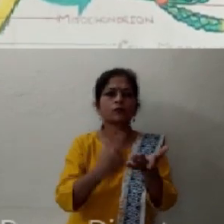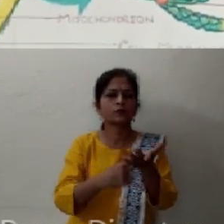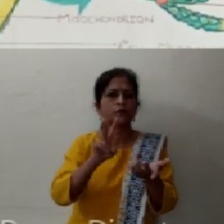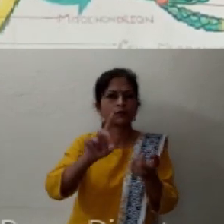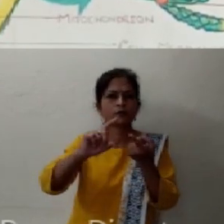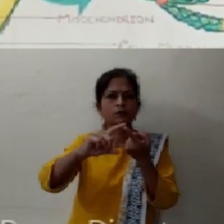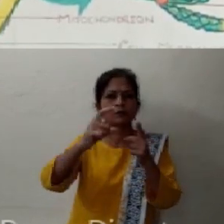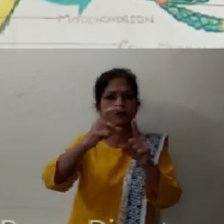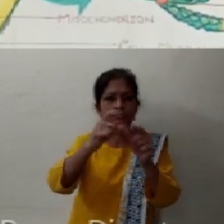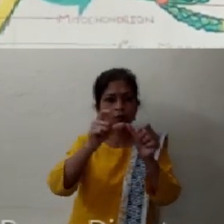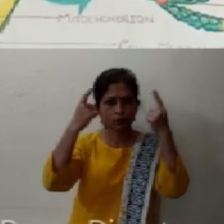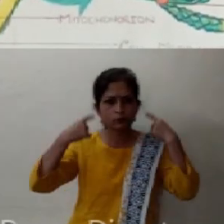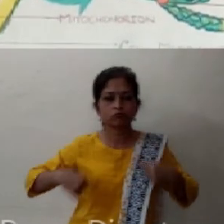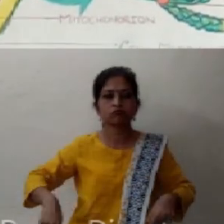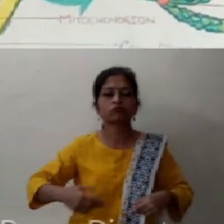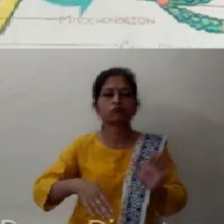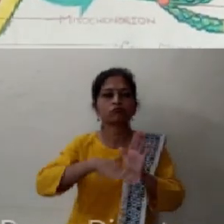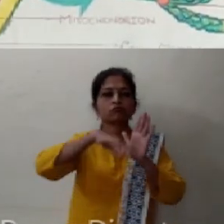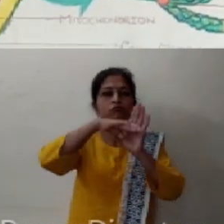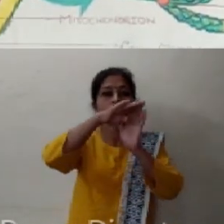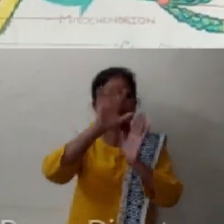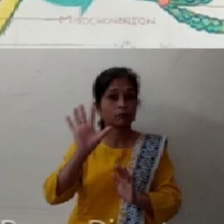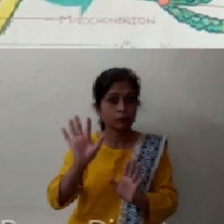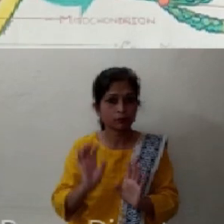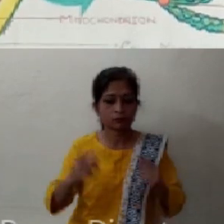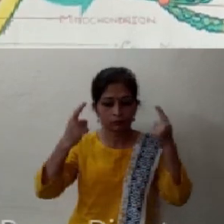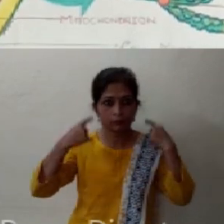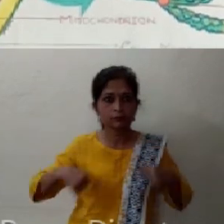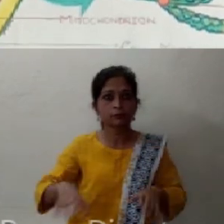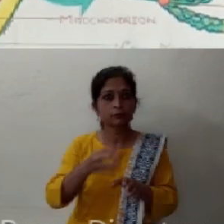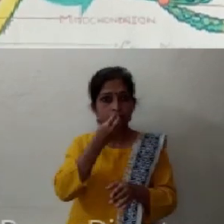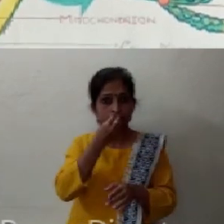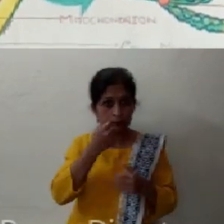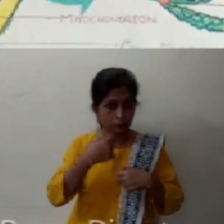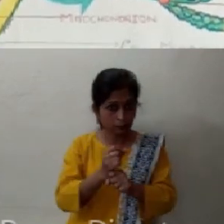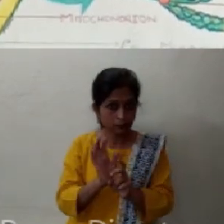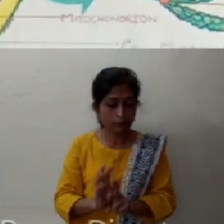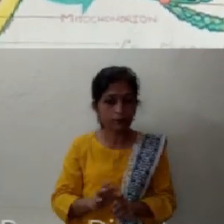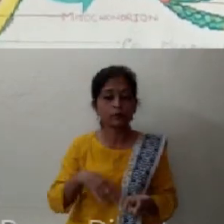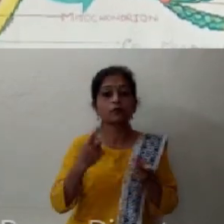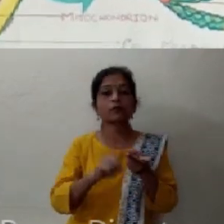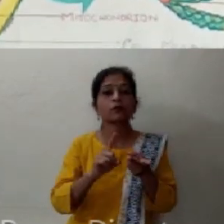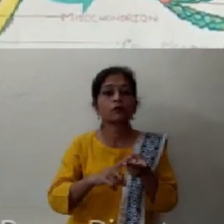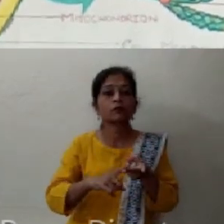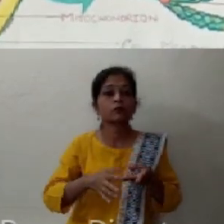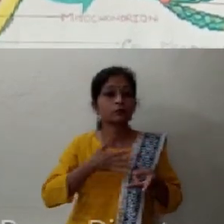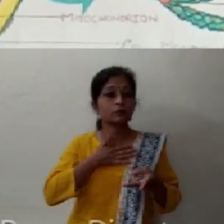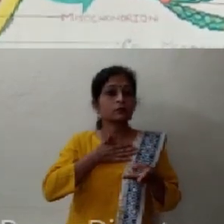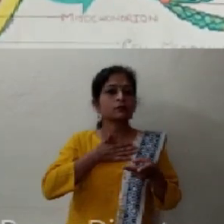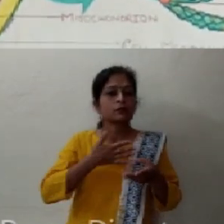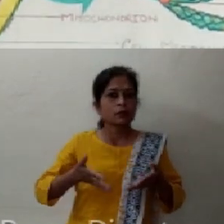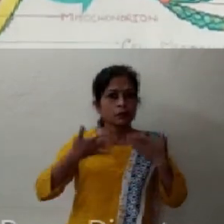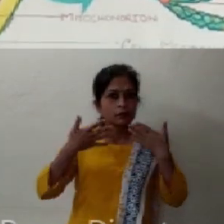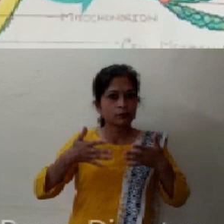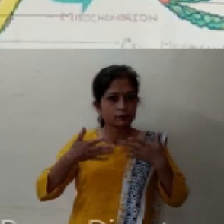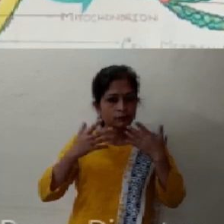लेयर्स होते हैं, या 5 स्तरों में आपका ये शरीर होता है। ये जो दिख रहा है ये भोजन से बनता है, इसलिए अन्नमय कोश। सांसों के बिना